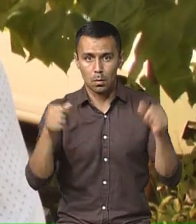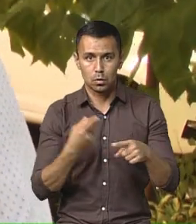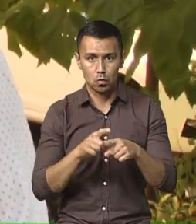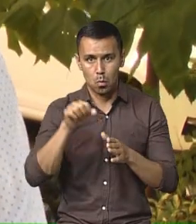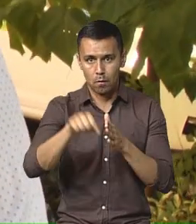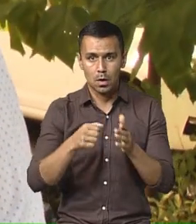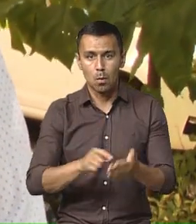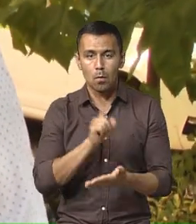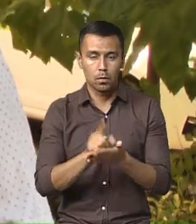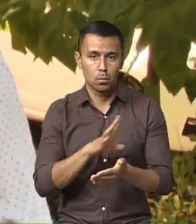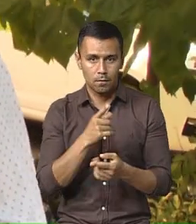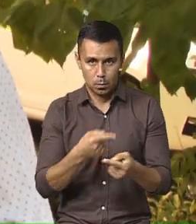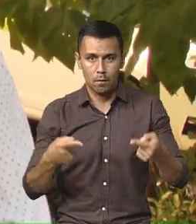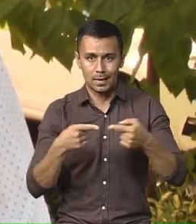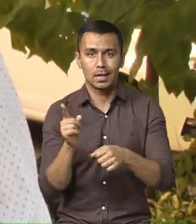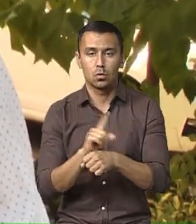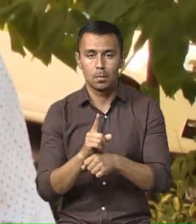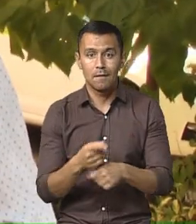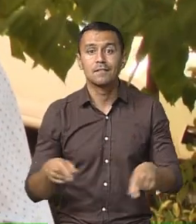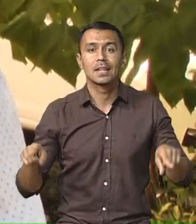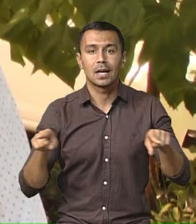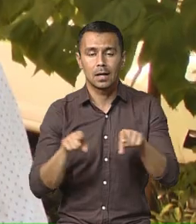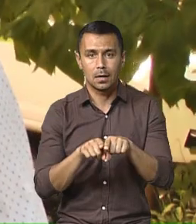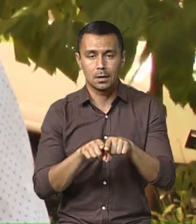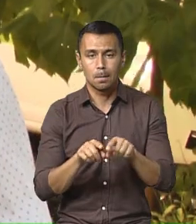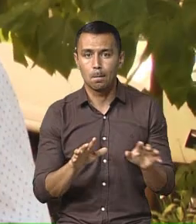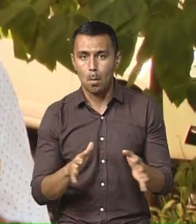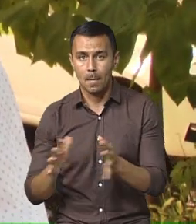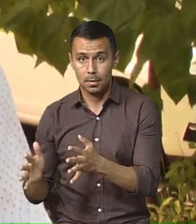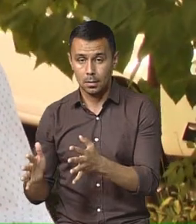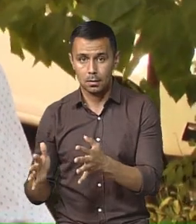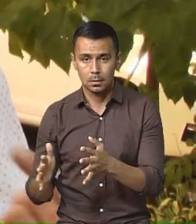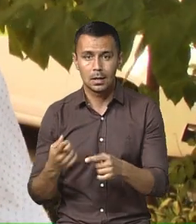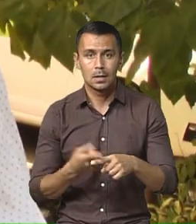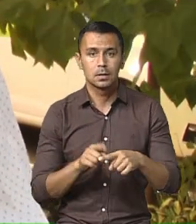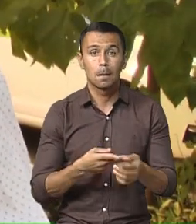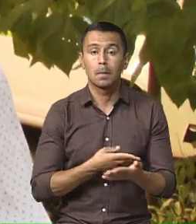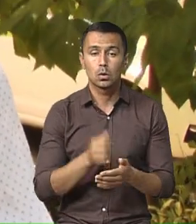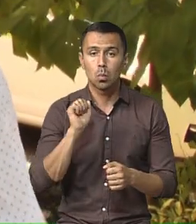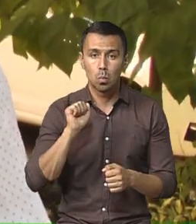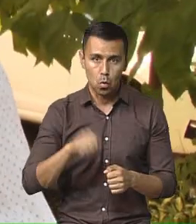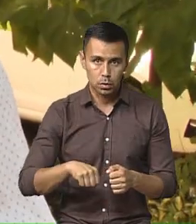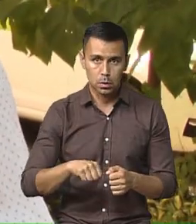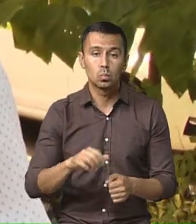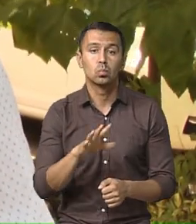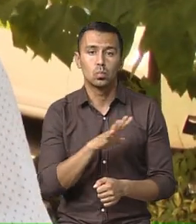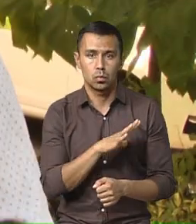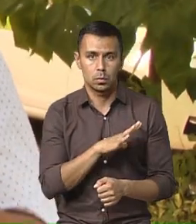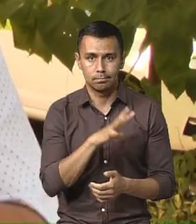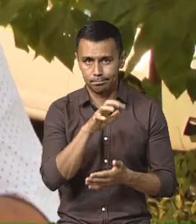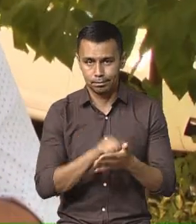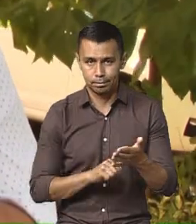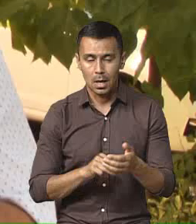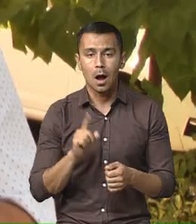бути відповідати нормам. От в таких моментах ця плата може бути,